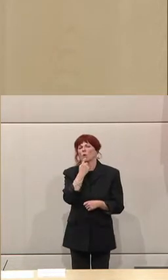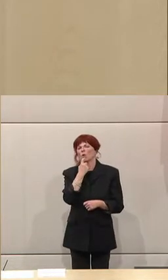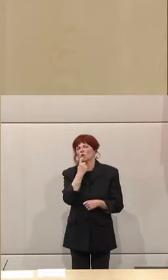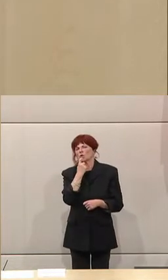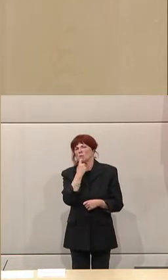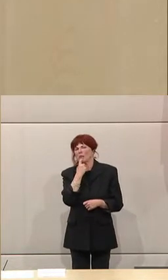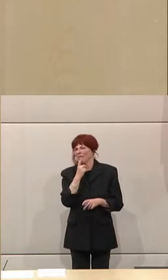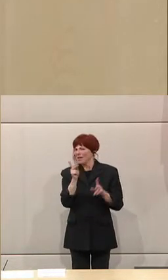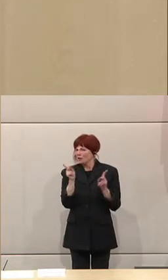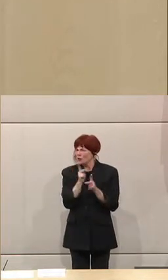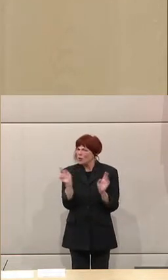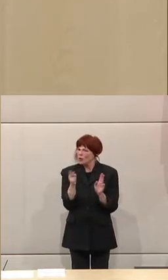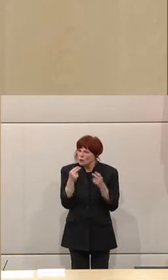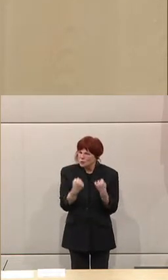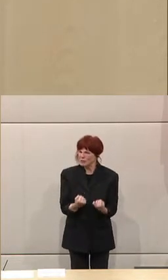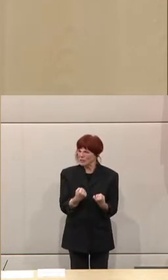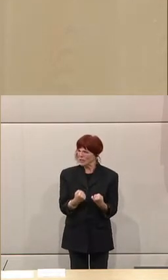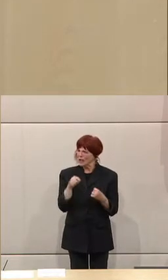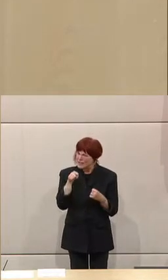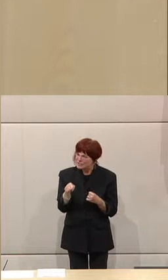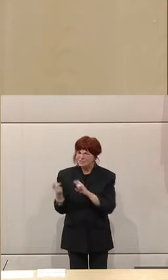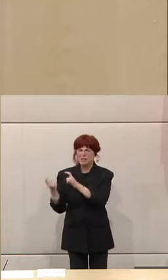Diskussion nicht verunsichern lassen.